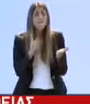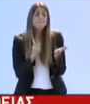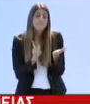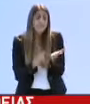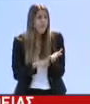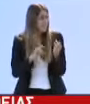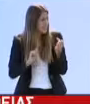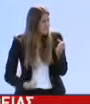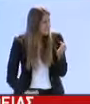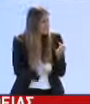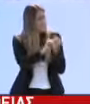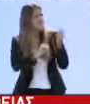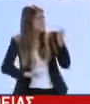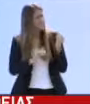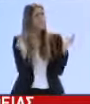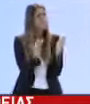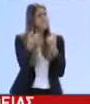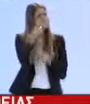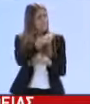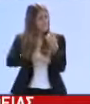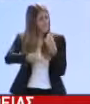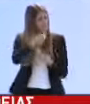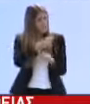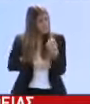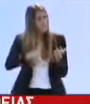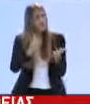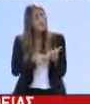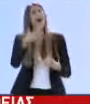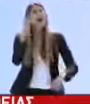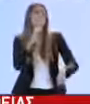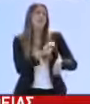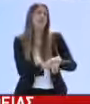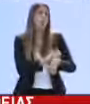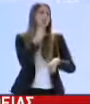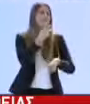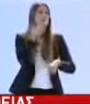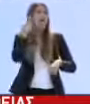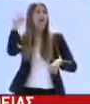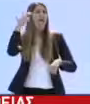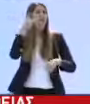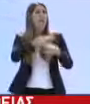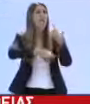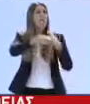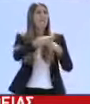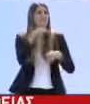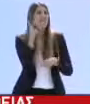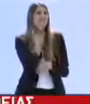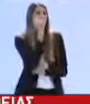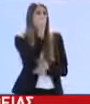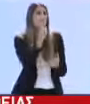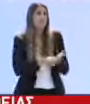του ευσυνείδη, του επιχειρηματία, σημαίνει απενοχοποίηση της έννοιας του κέρδους και της